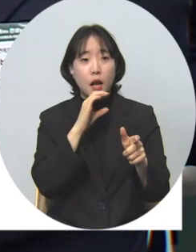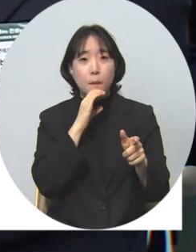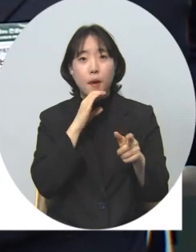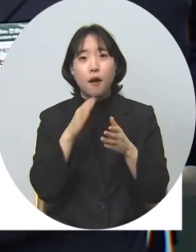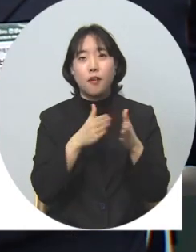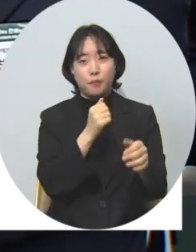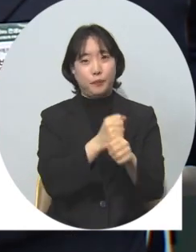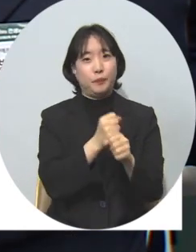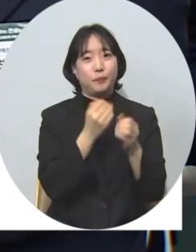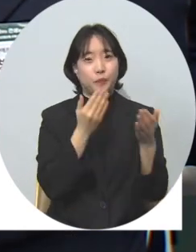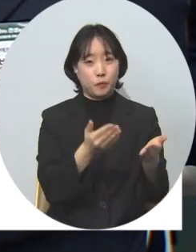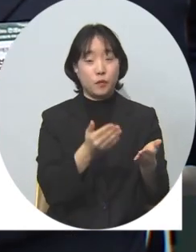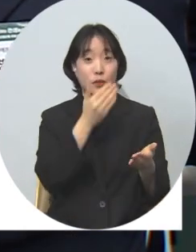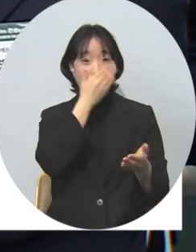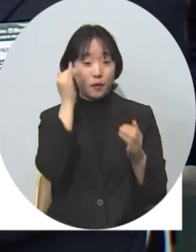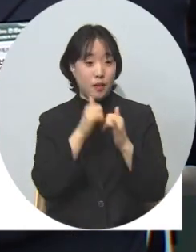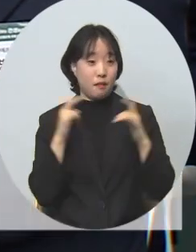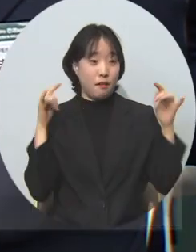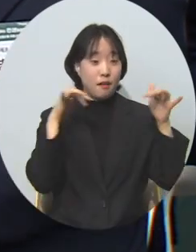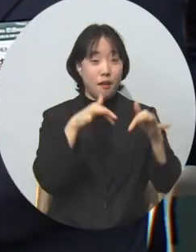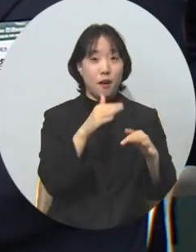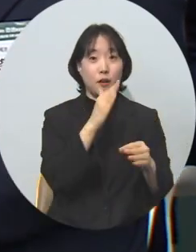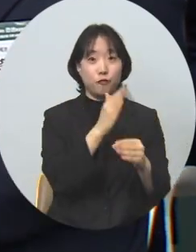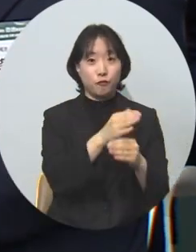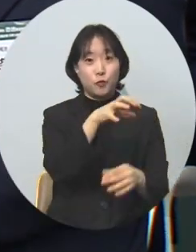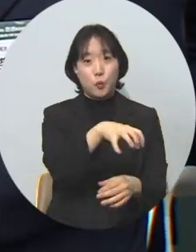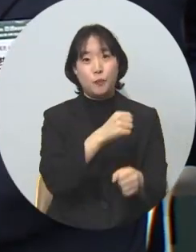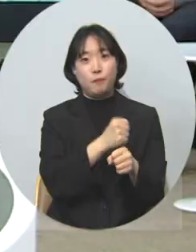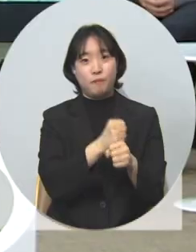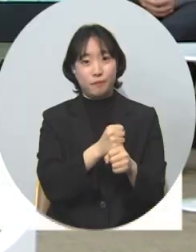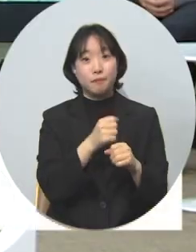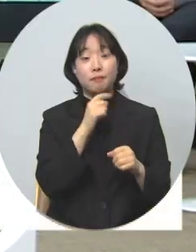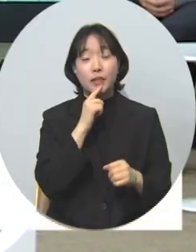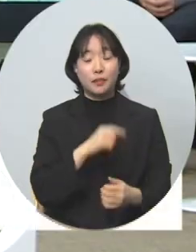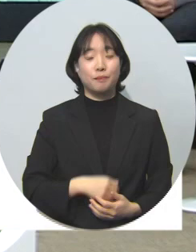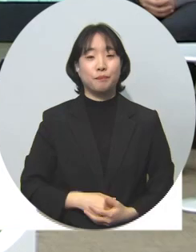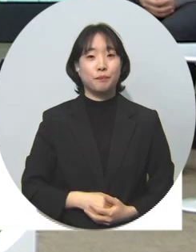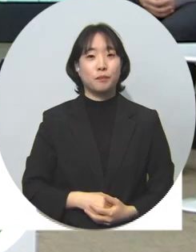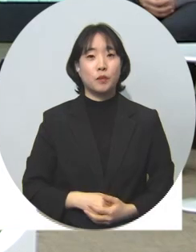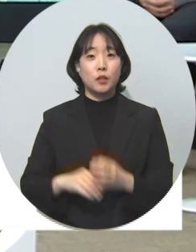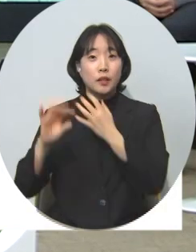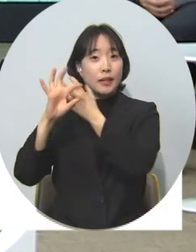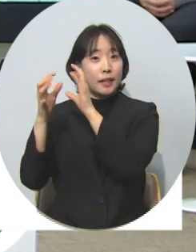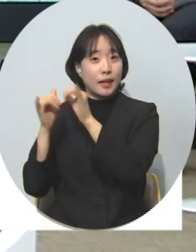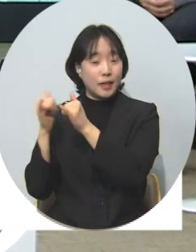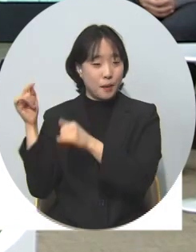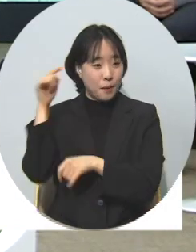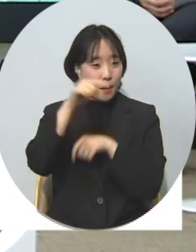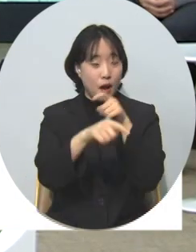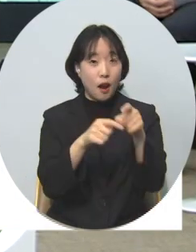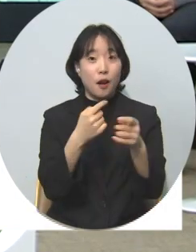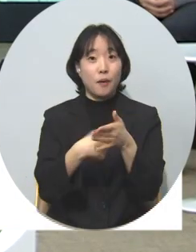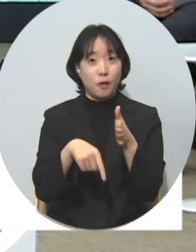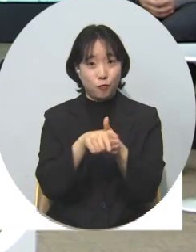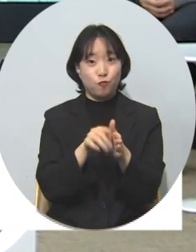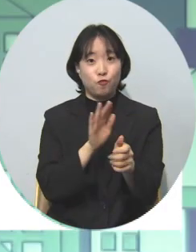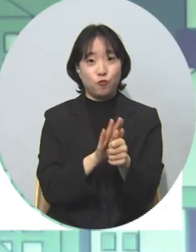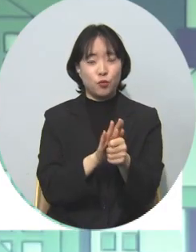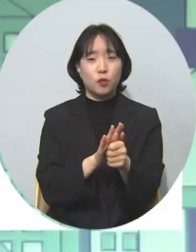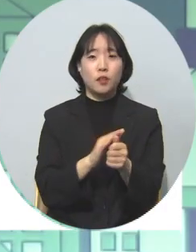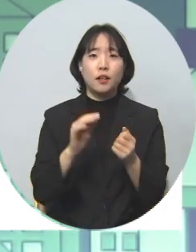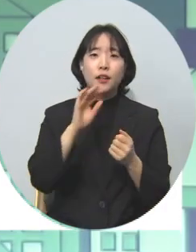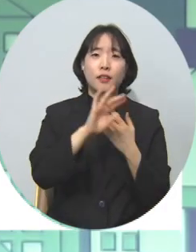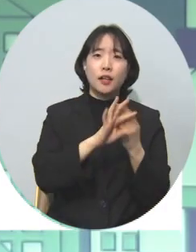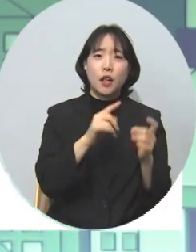조성해 청년 문화 부흥의 거점으로 키운다는 계획입니다 해외 관광객 잡기에도 나섭니다 외국어 지원 서비스를